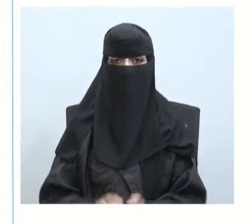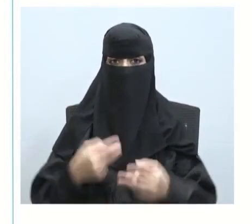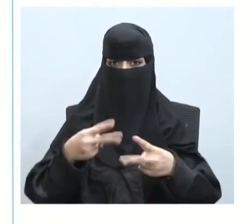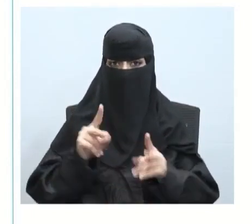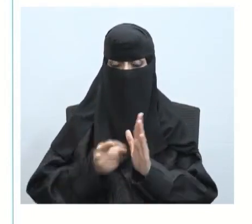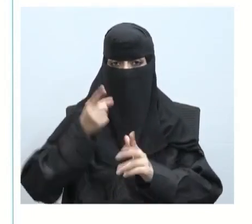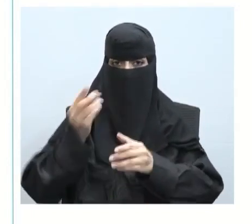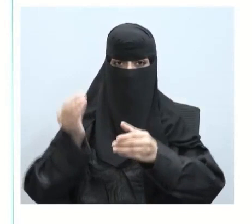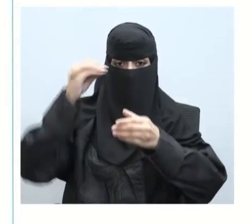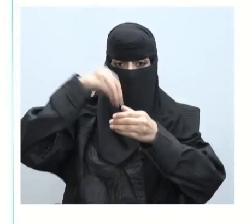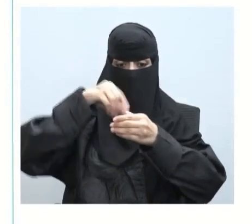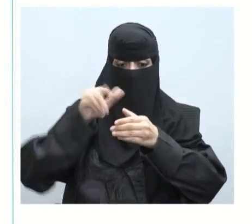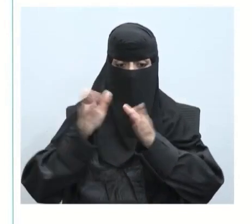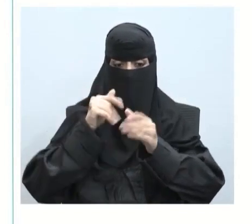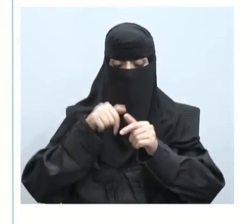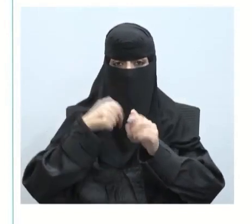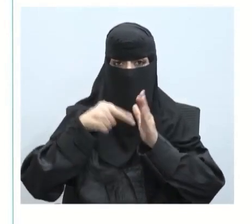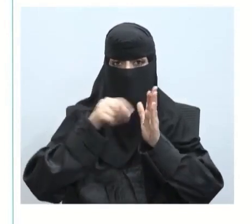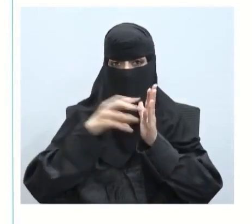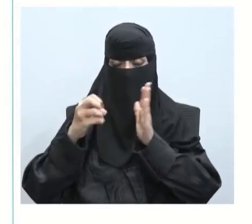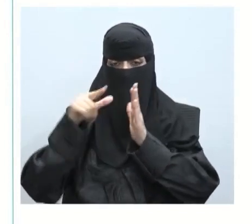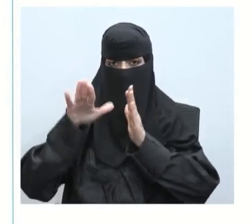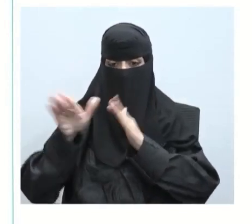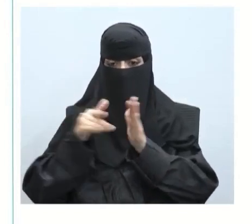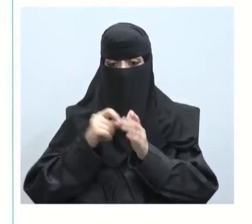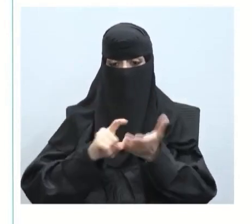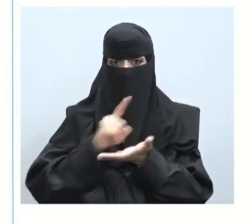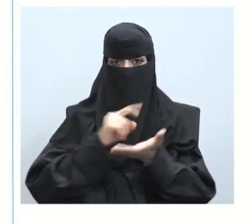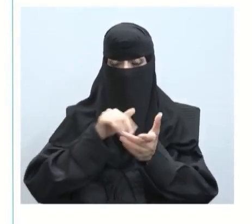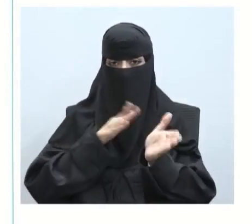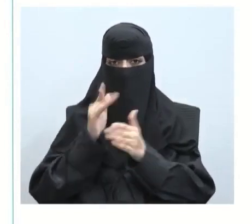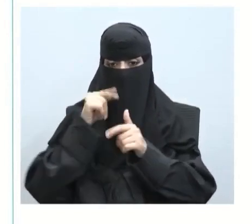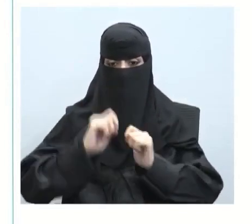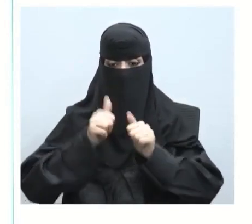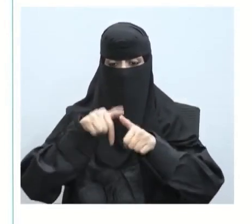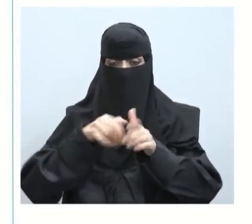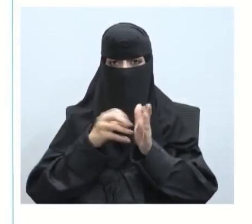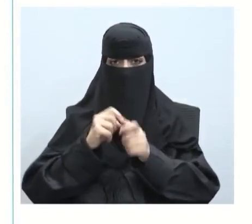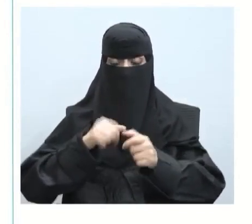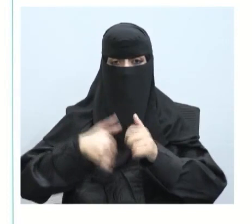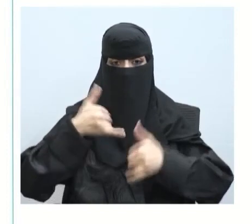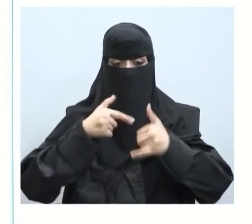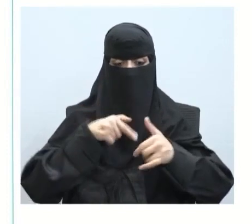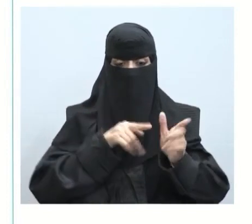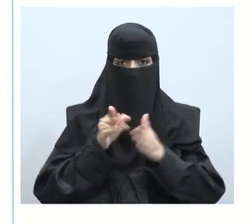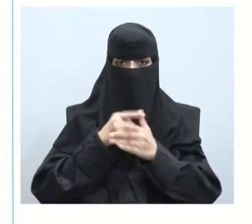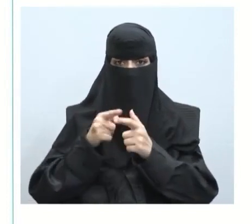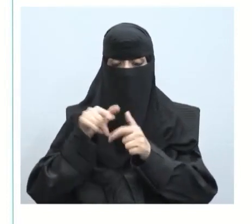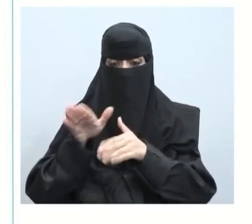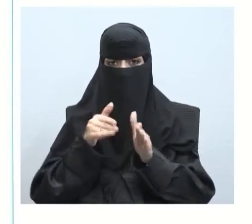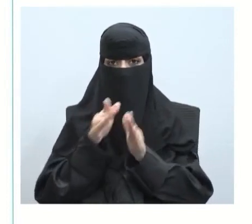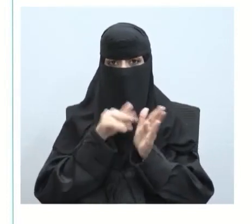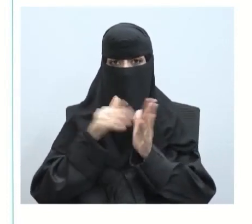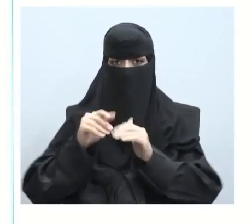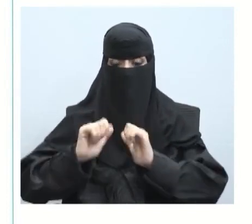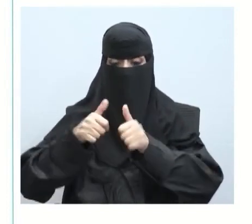سنبدأ بتحميل الفيرماتا والبروتوكول من خلال بيئة الأردوينو لإعداد قناة الاتصال بين الأردوينو والبرنامج الذي